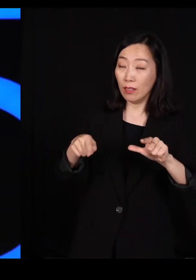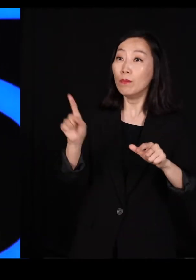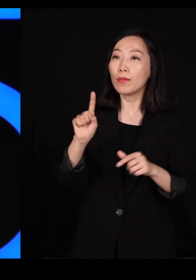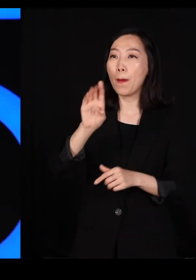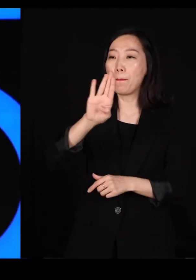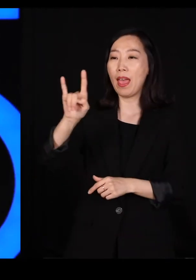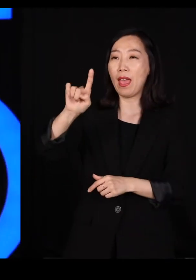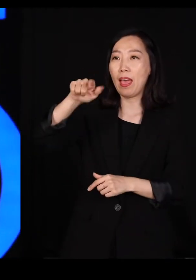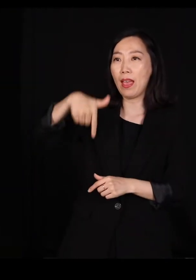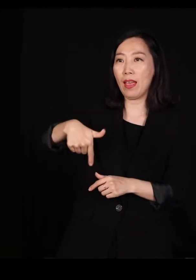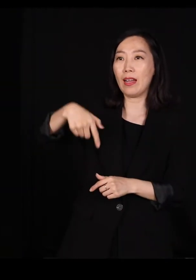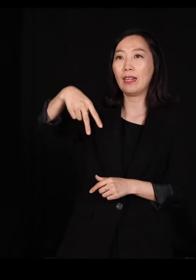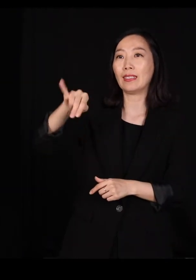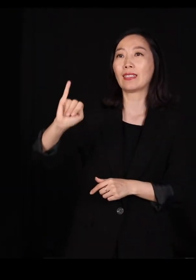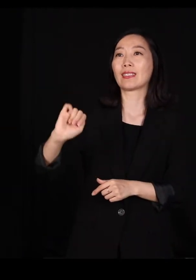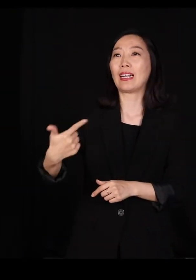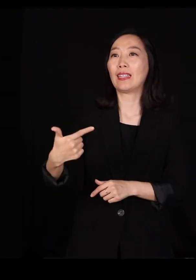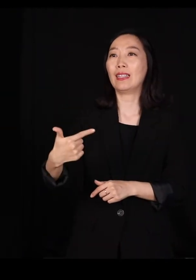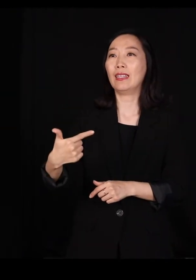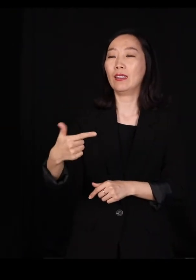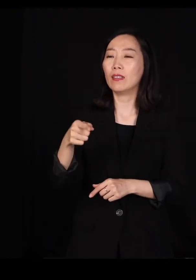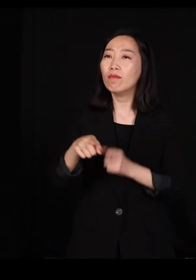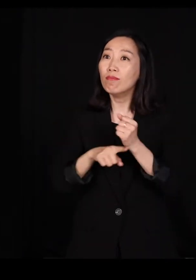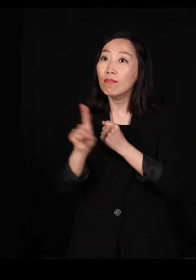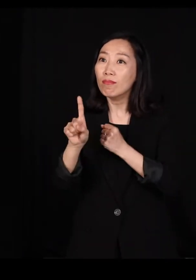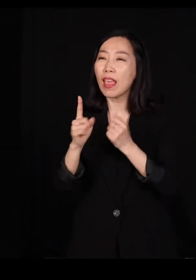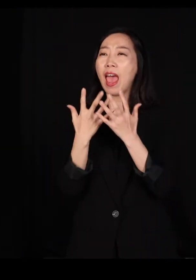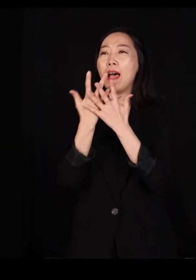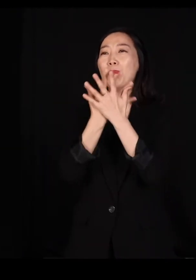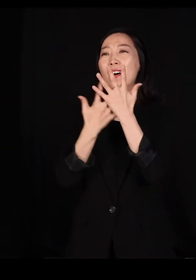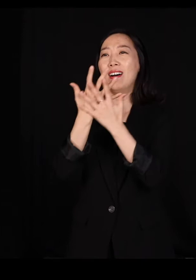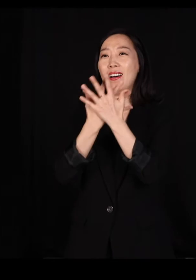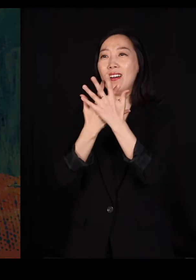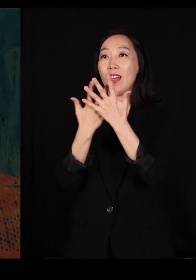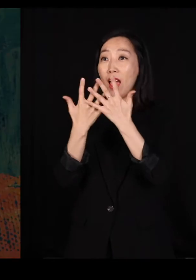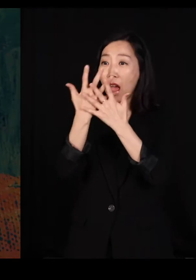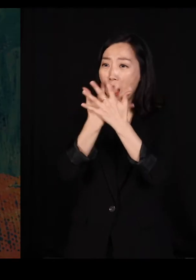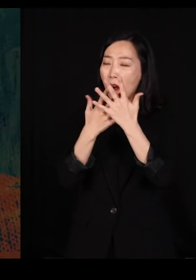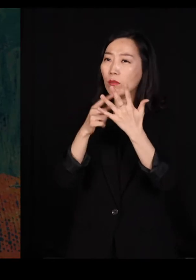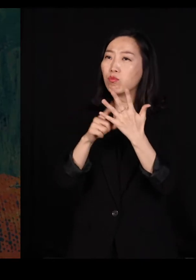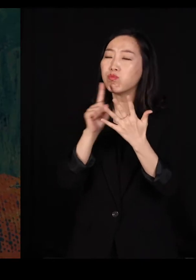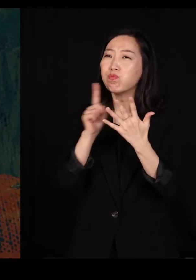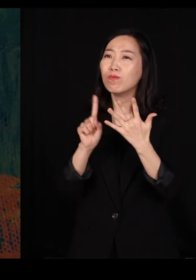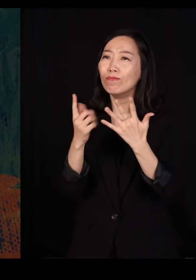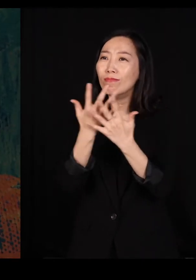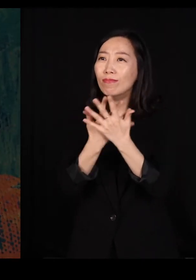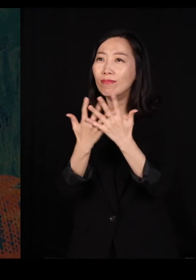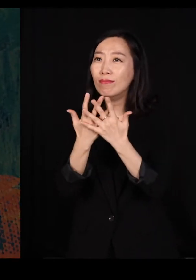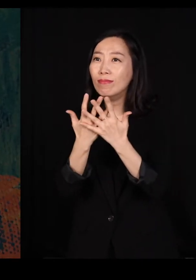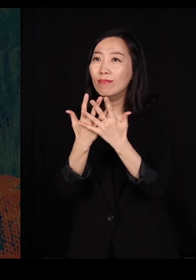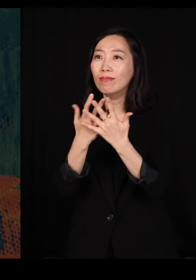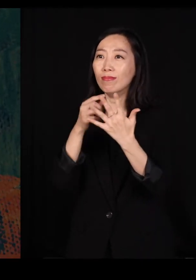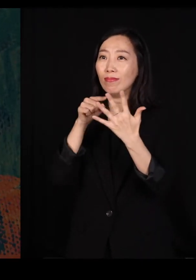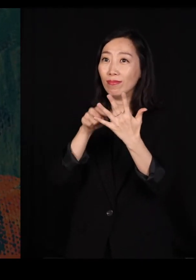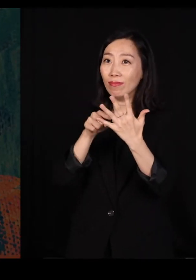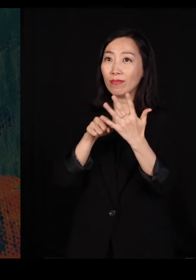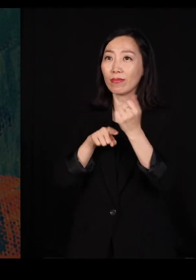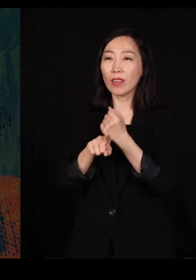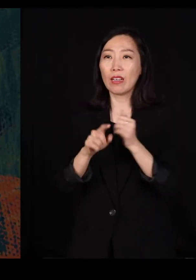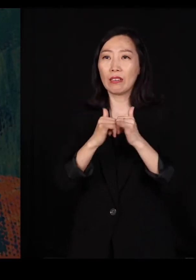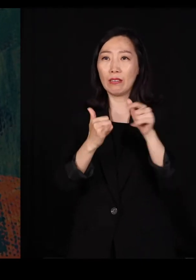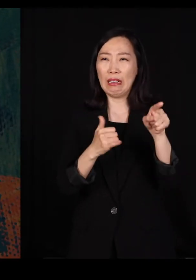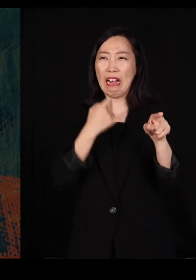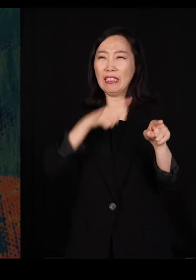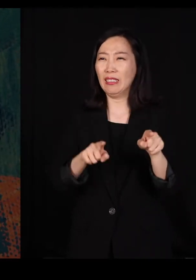백신. 그 백신은 뭐냐? 저 그 한마디로 애매함이라고 생각합니다. 애매함이 뭘까요? 이도 저도 아닌 것.